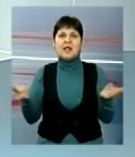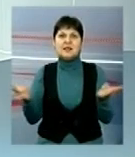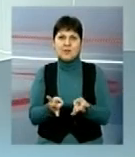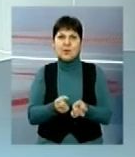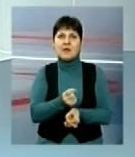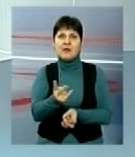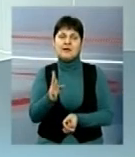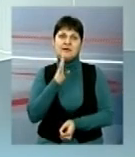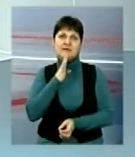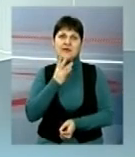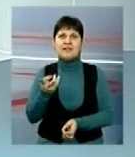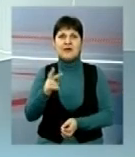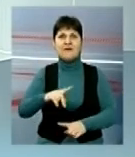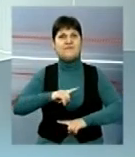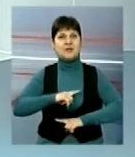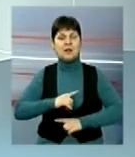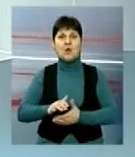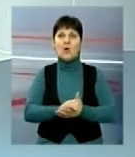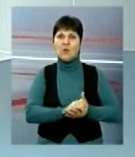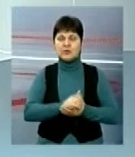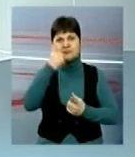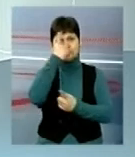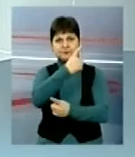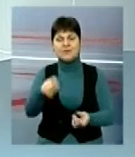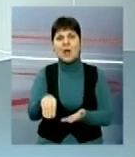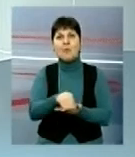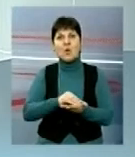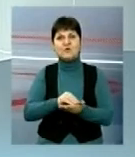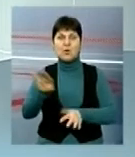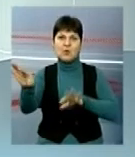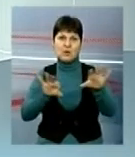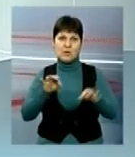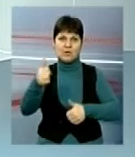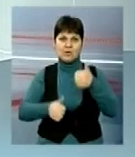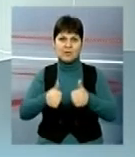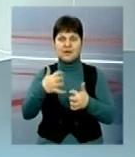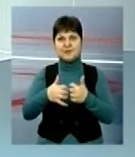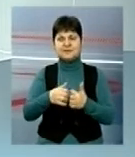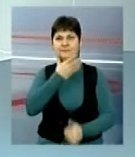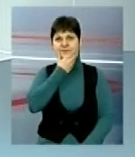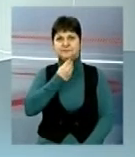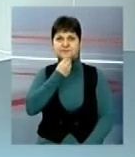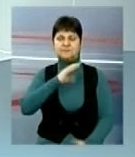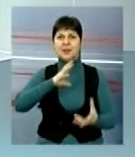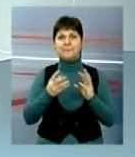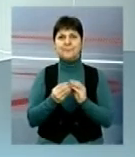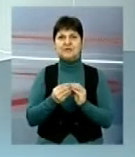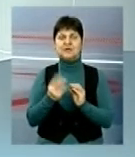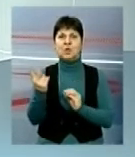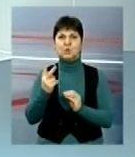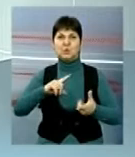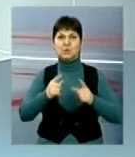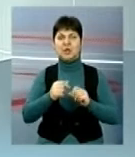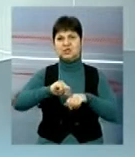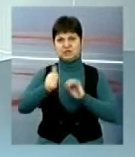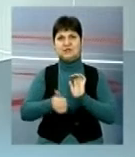кількістю дівчат для фіналу. Тож організатори оголосили повторний конкурс серед місцевих красунь. За підсумками другого туру і визначили